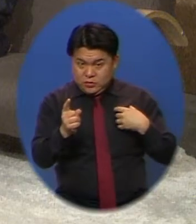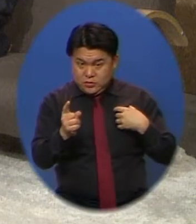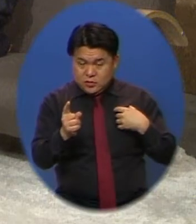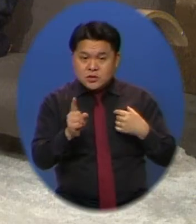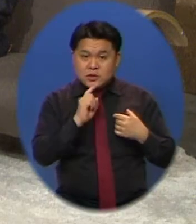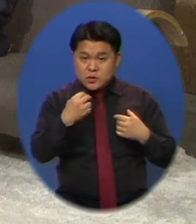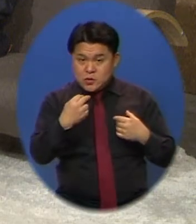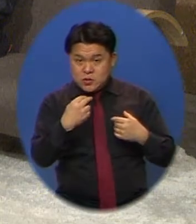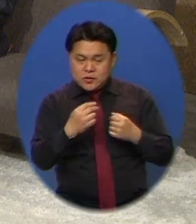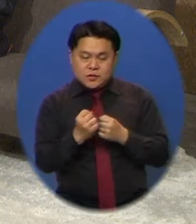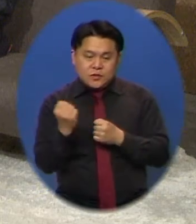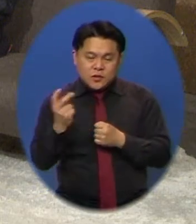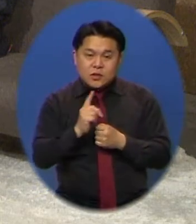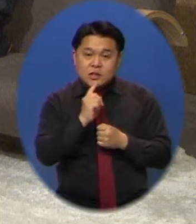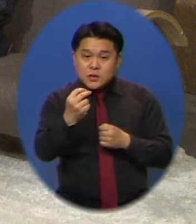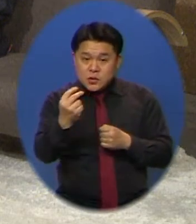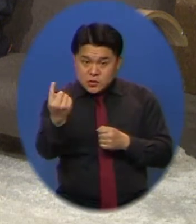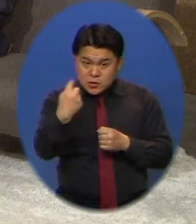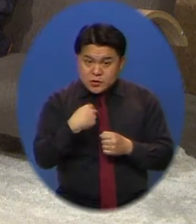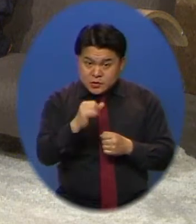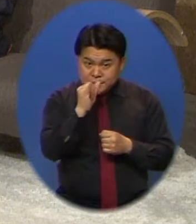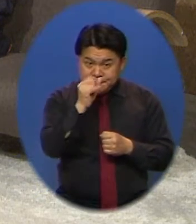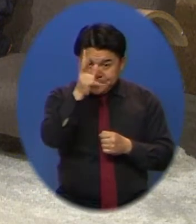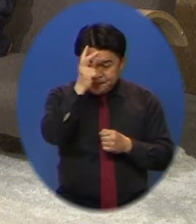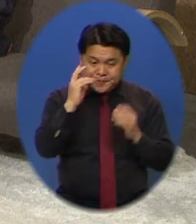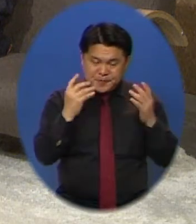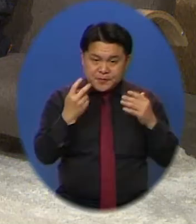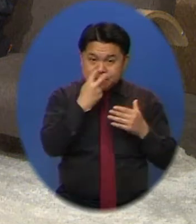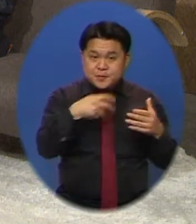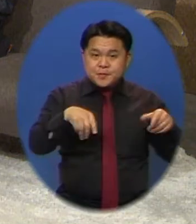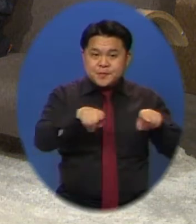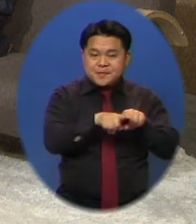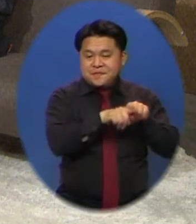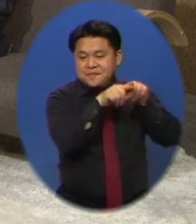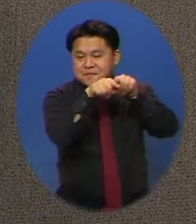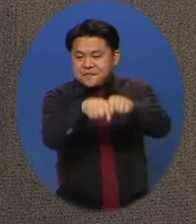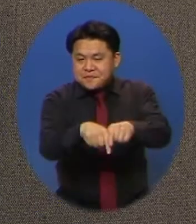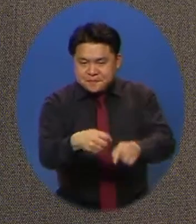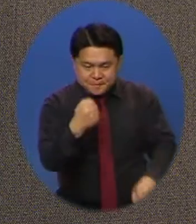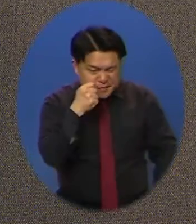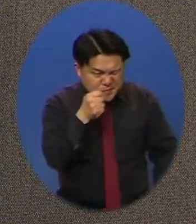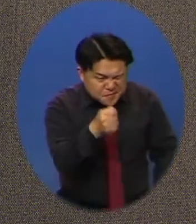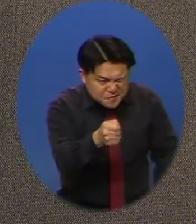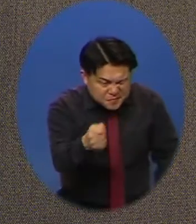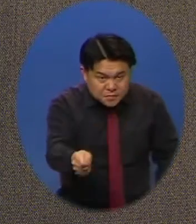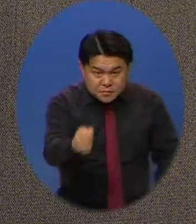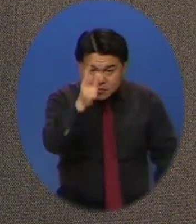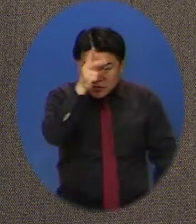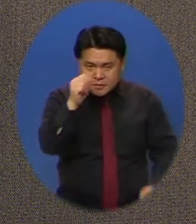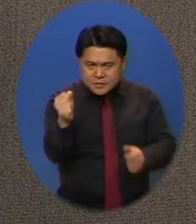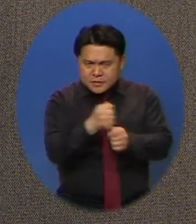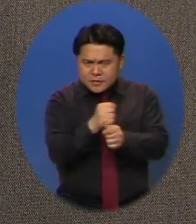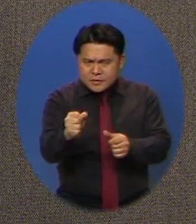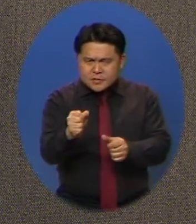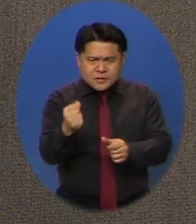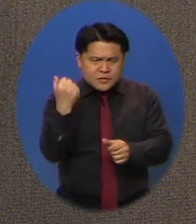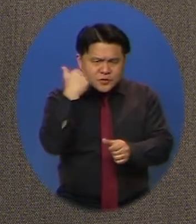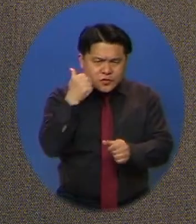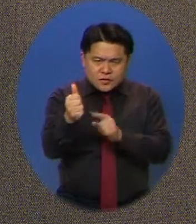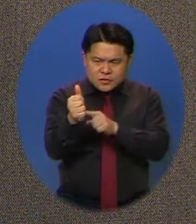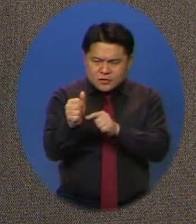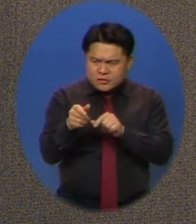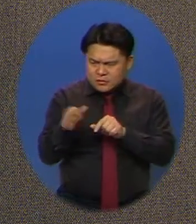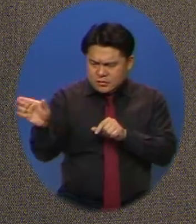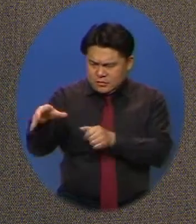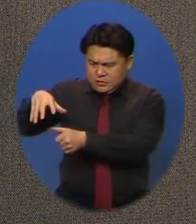아동학대 신고가 오면 경찰과 아동보호기관이 함께 출동해서 경찰은 학대 가해자를 이제